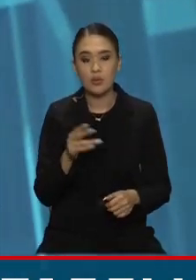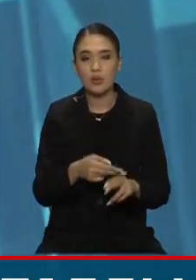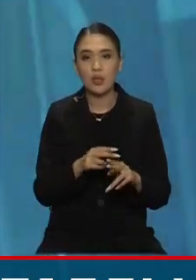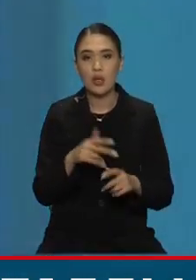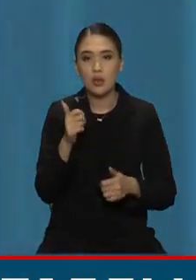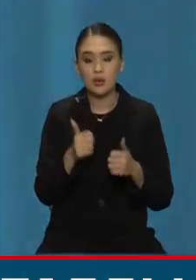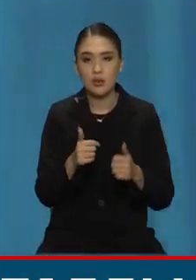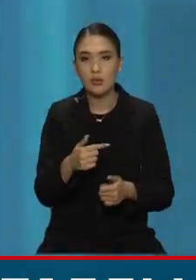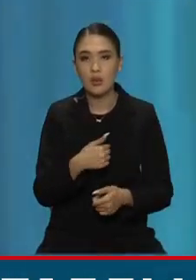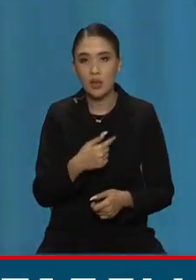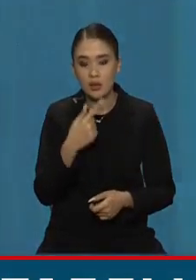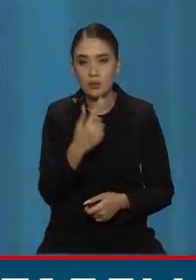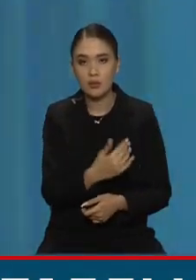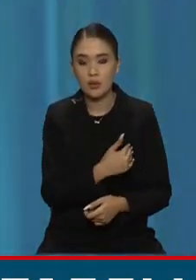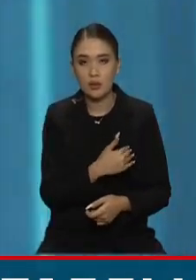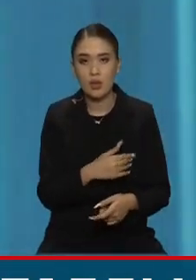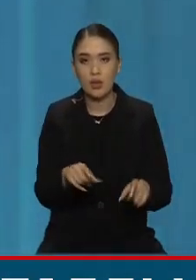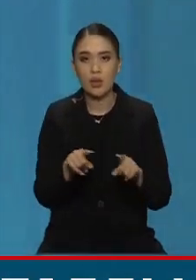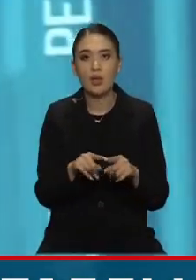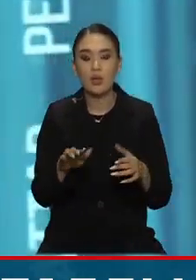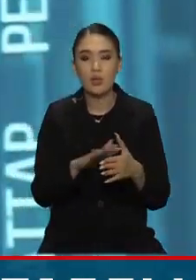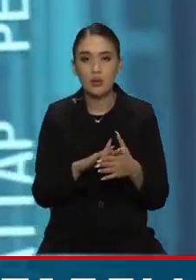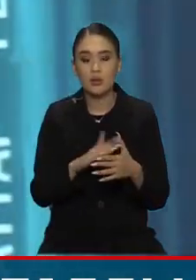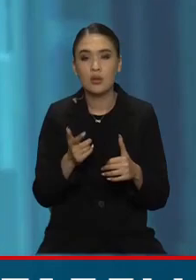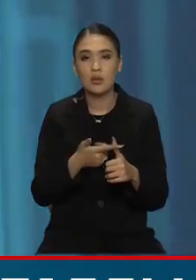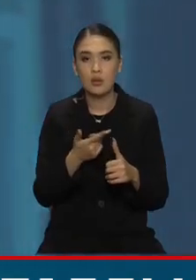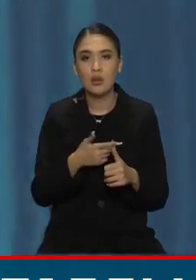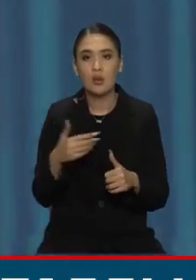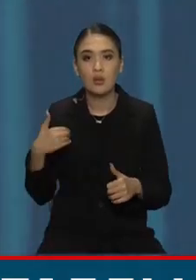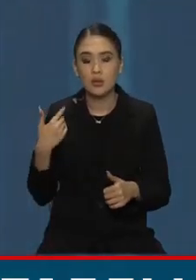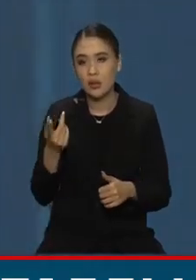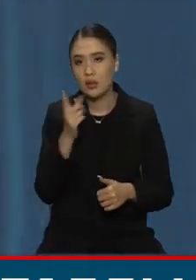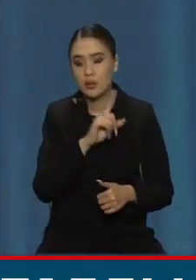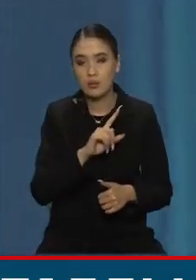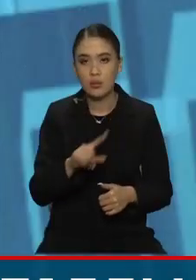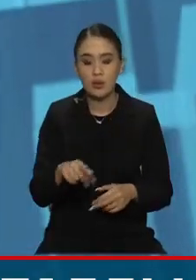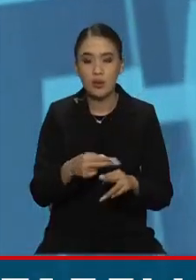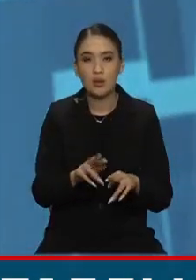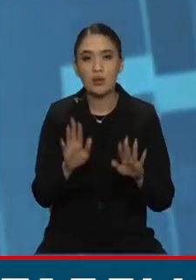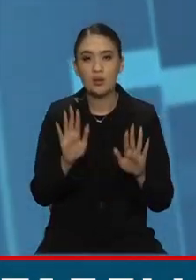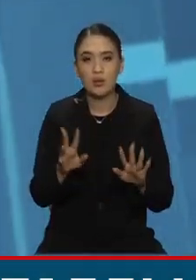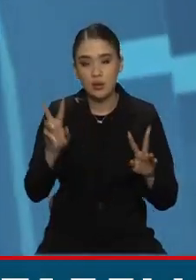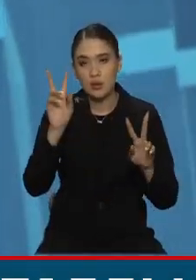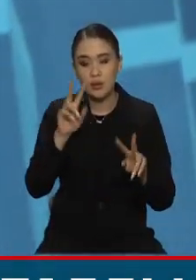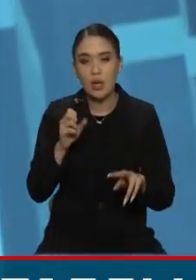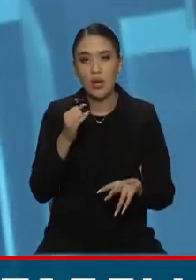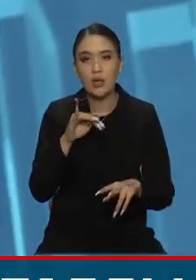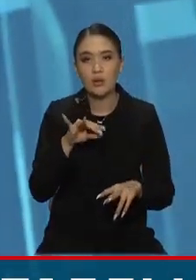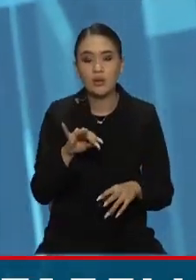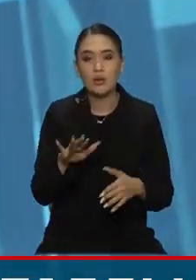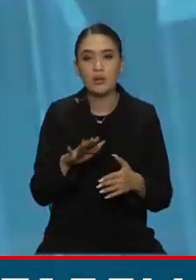Кандидаттар мен айтып кеткендей аты жөні қолданылмайды, тек қана белгісіз бір ID нөмірі